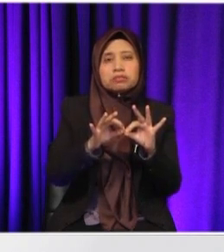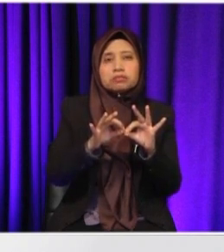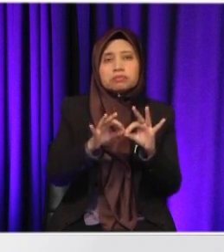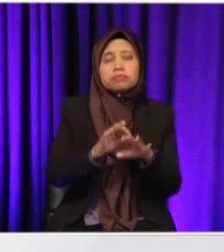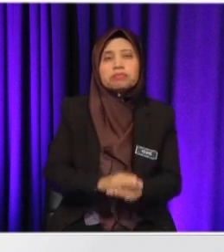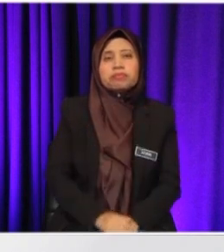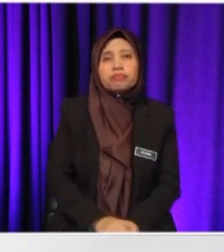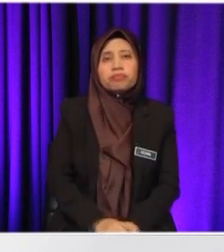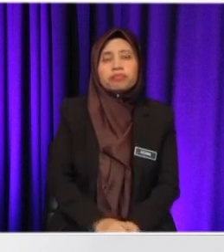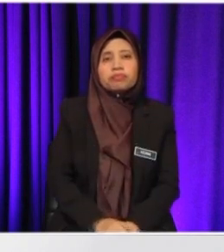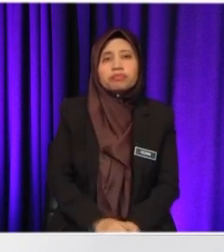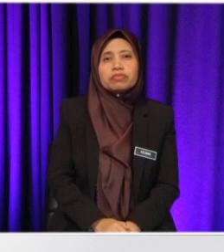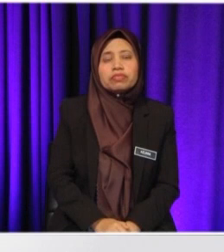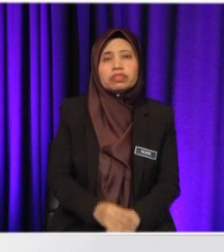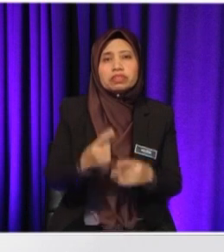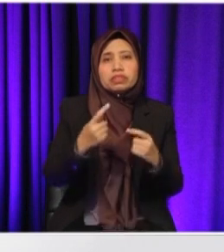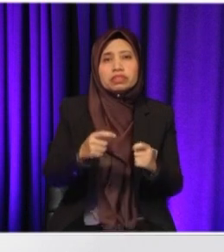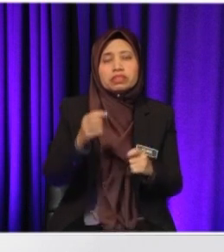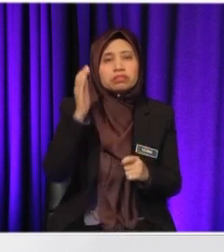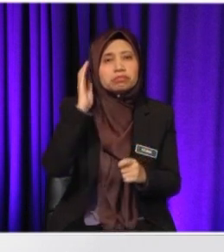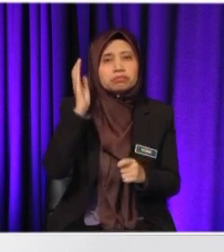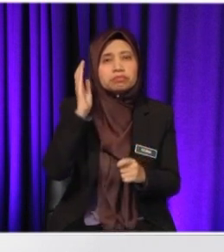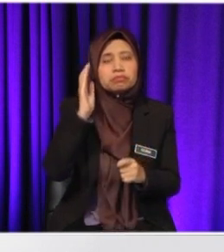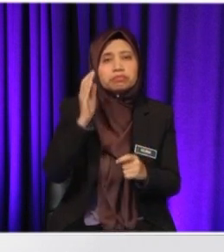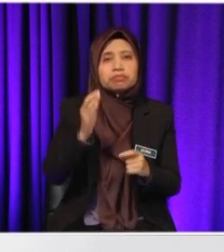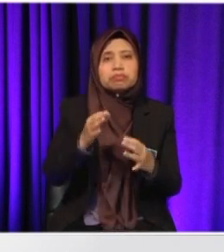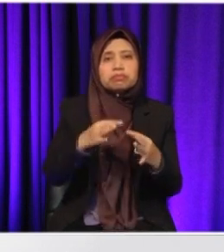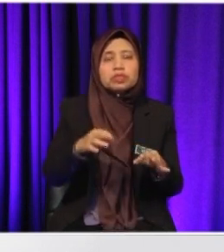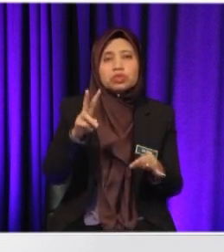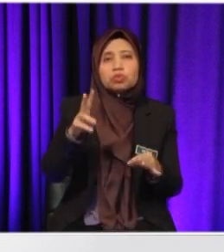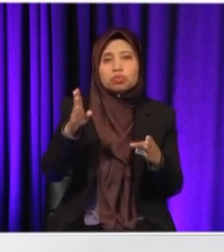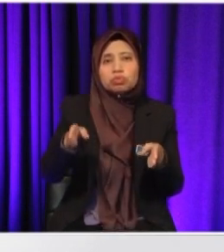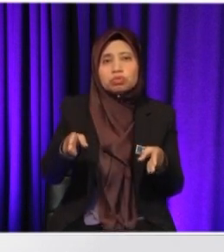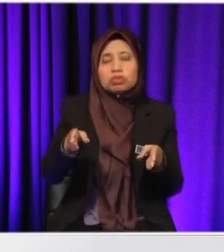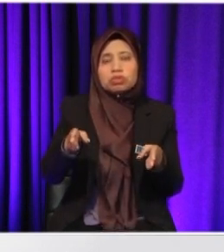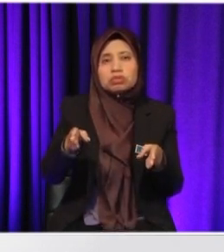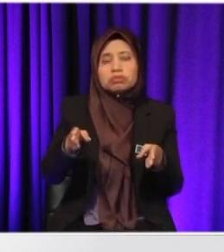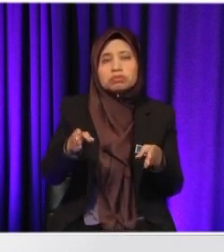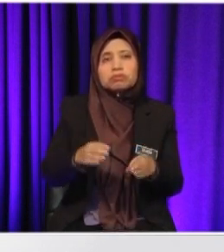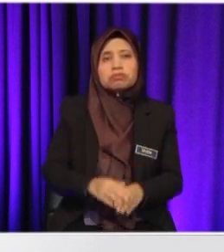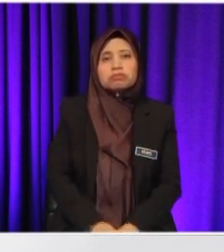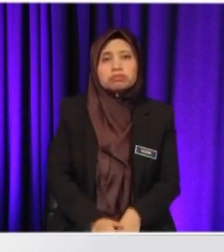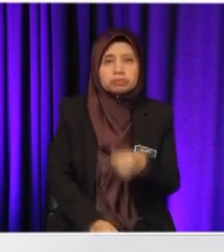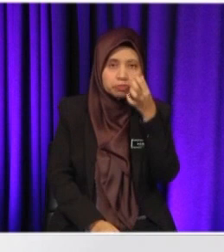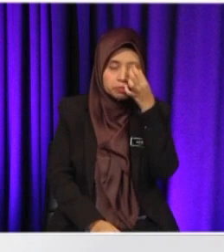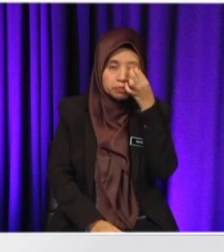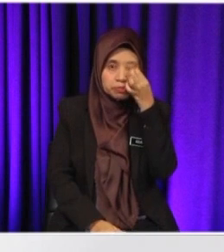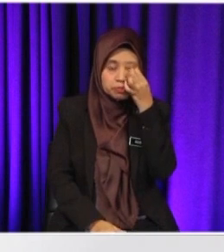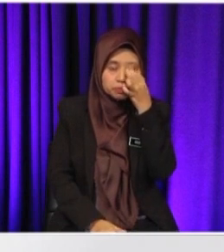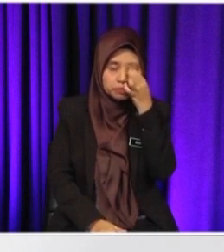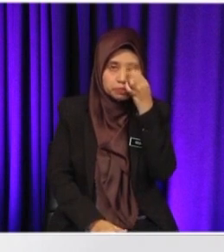Hakim setelah mendengar hujah-hujah daripada kedua belah pihak tentang kes tersebut ini. Okey, kita lihat